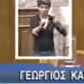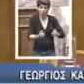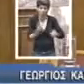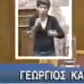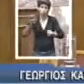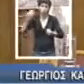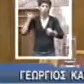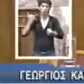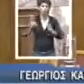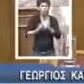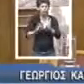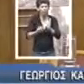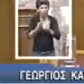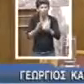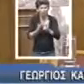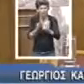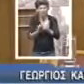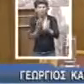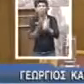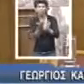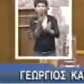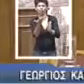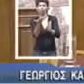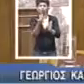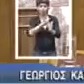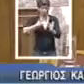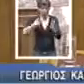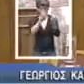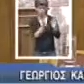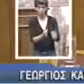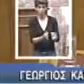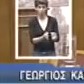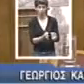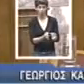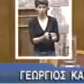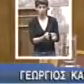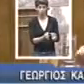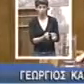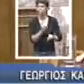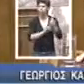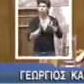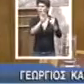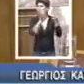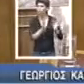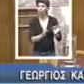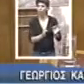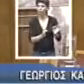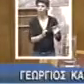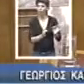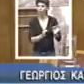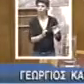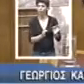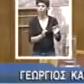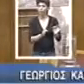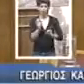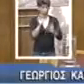προηγουμένων, 1, 2, 3, 4, 5, εμείς είμαστε λοιπόν το πρότυπο. Ποιο είναι το πρότυπο? Το πρότυπο που